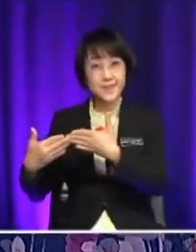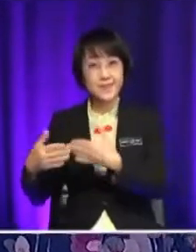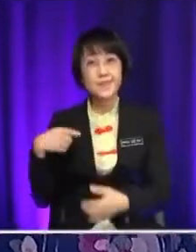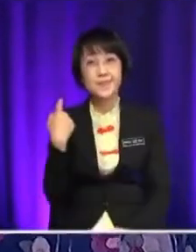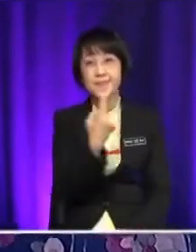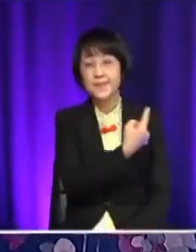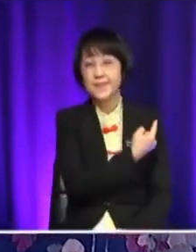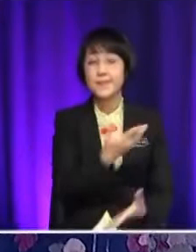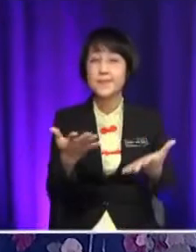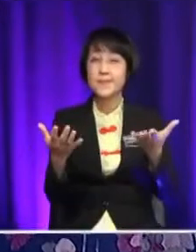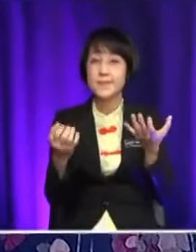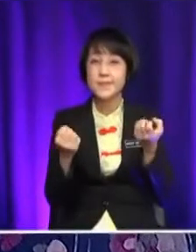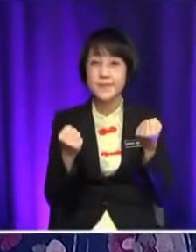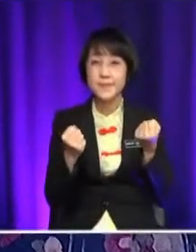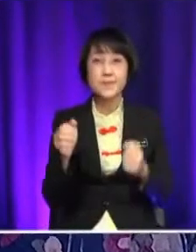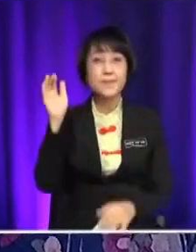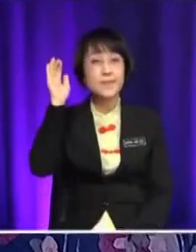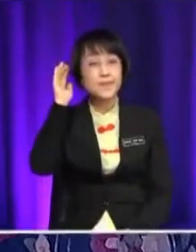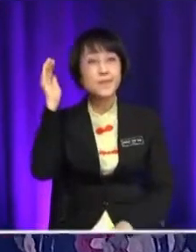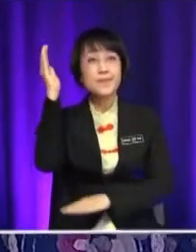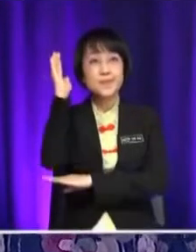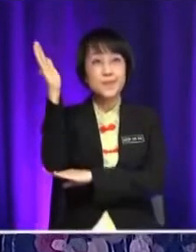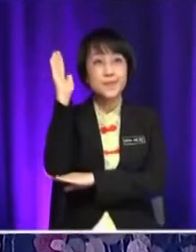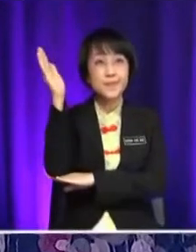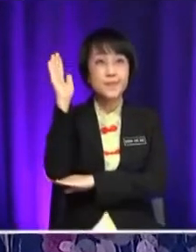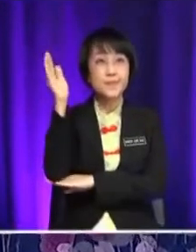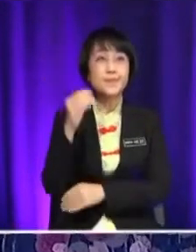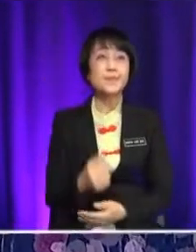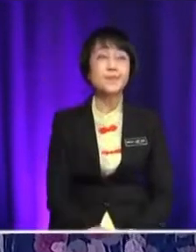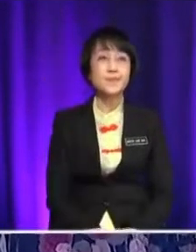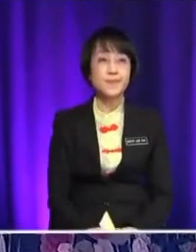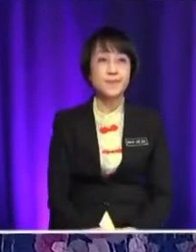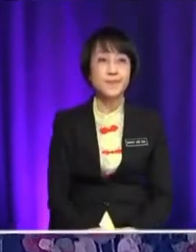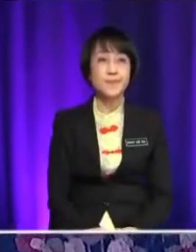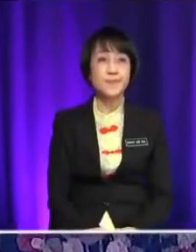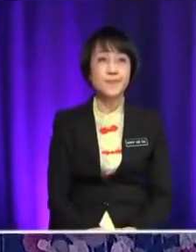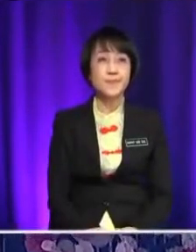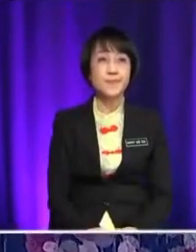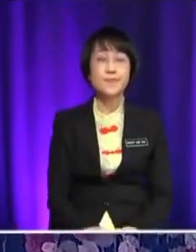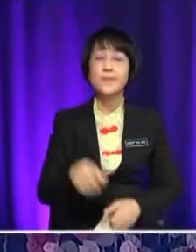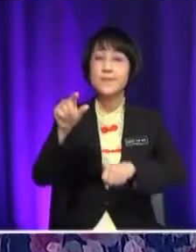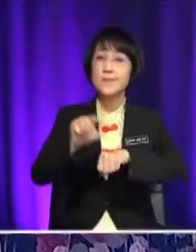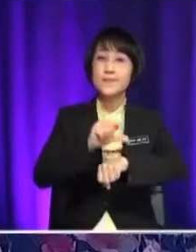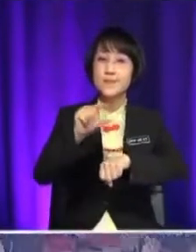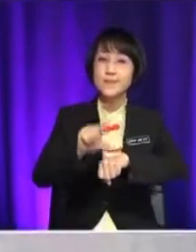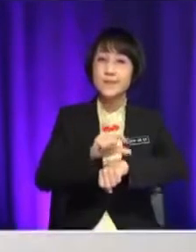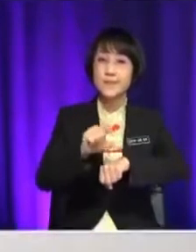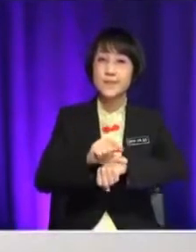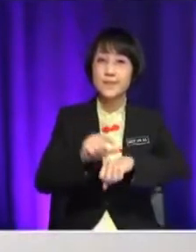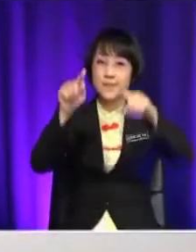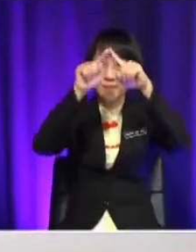mendengar ceramah, kan? Baik, Cikgu. Untuk ceramah ni sama juga menggunakan kerangka